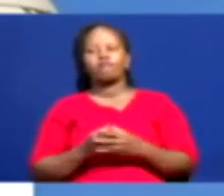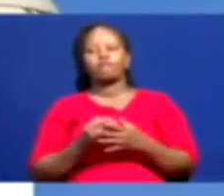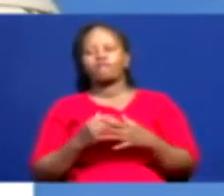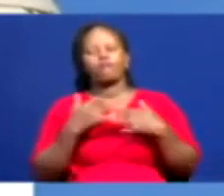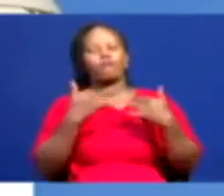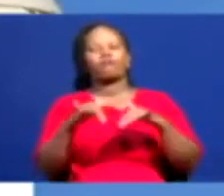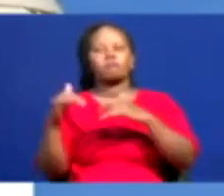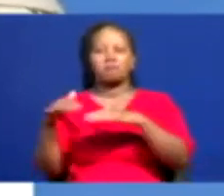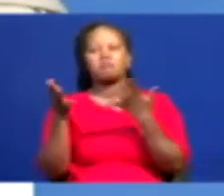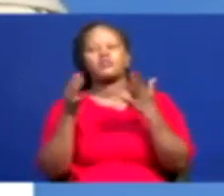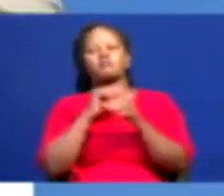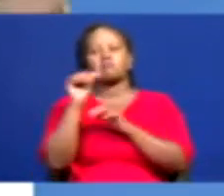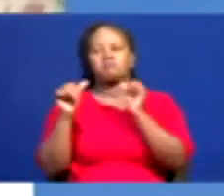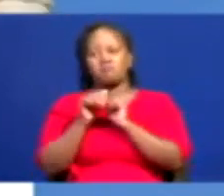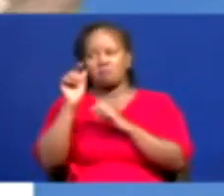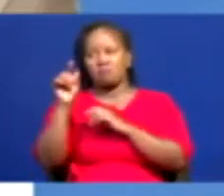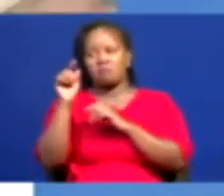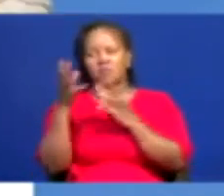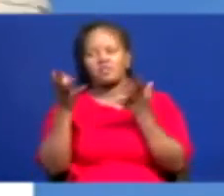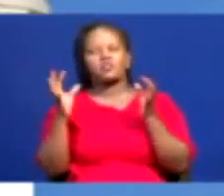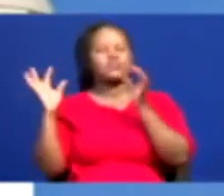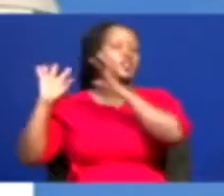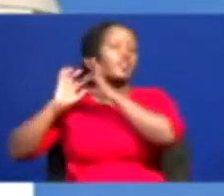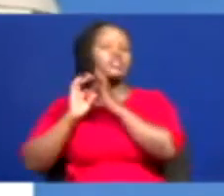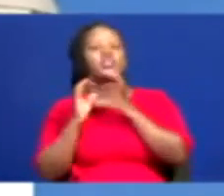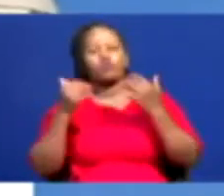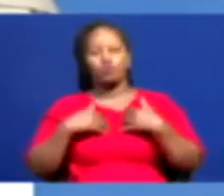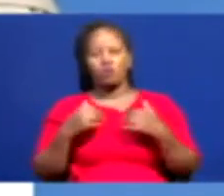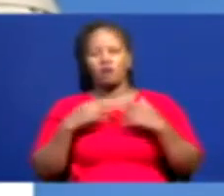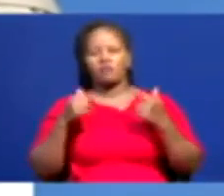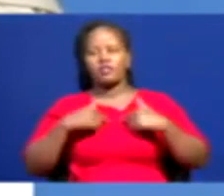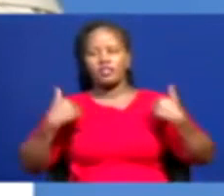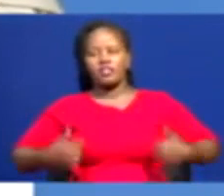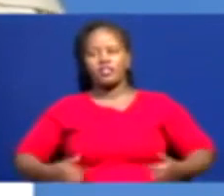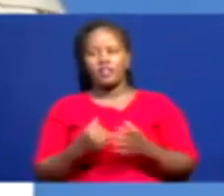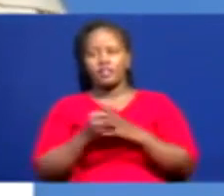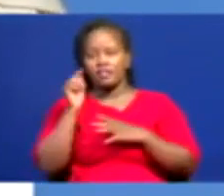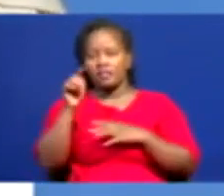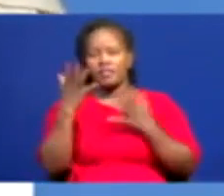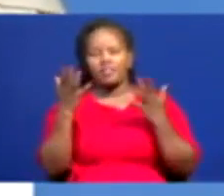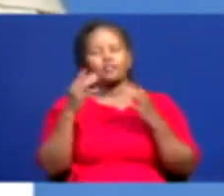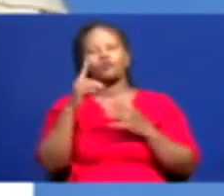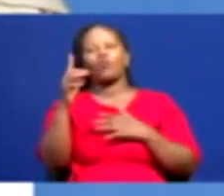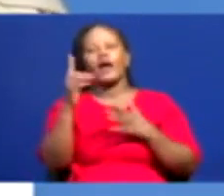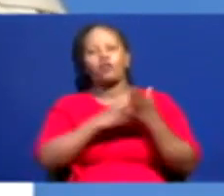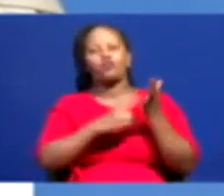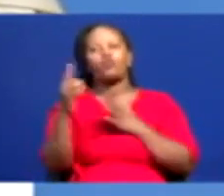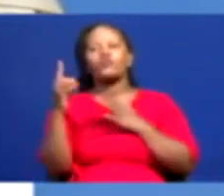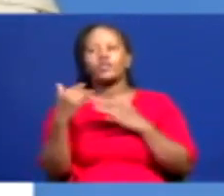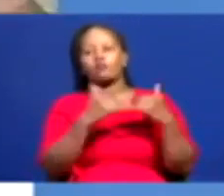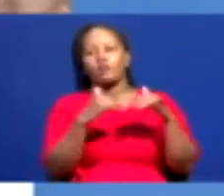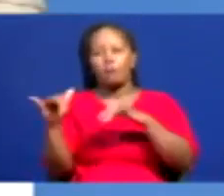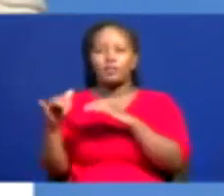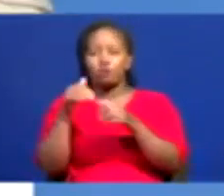pia linajulikana kama tamasha la karamu ya mtindi. Ni tamasha la wiki nzima